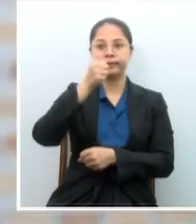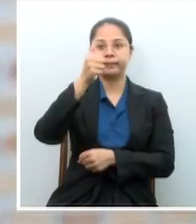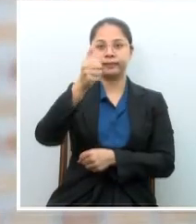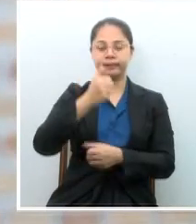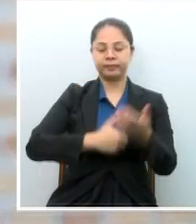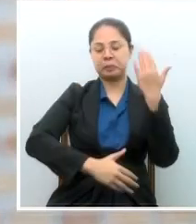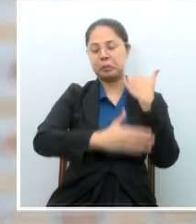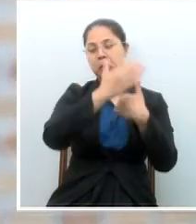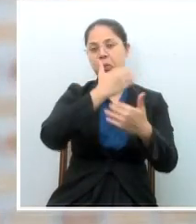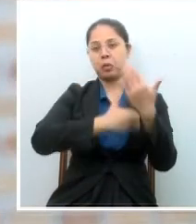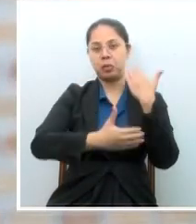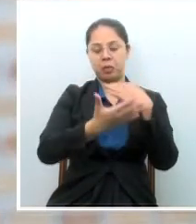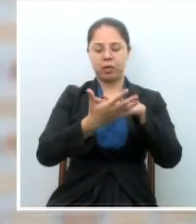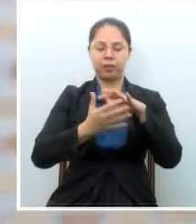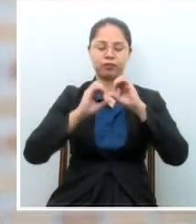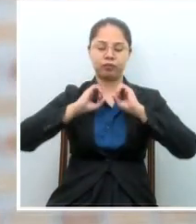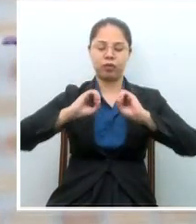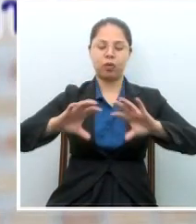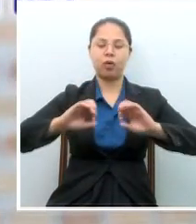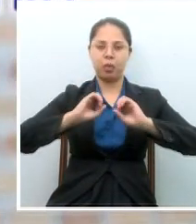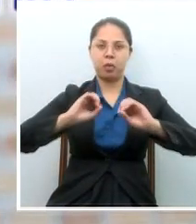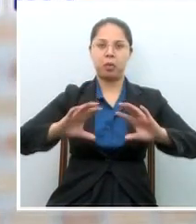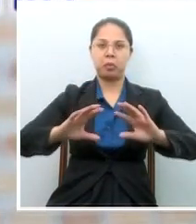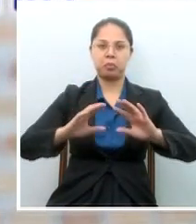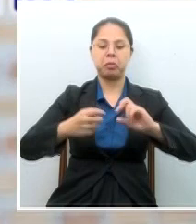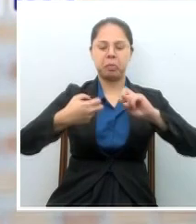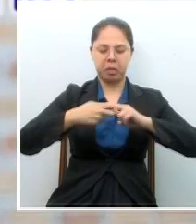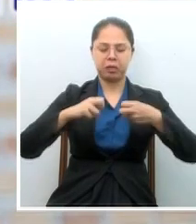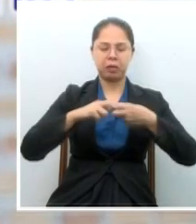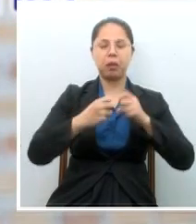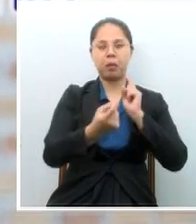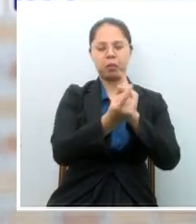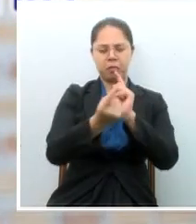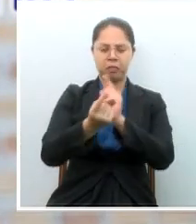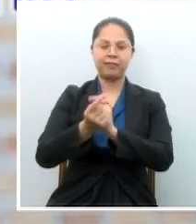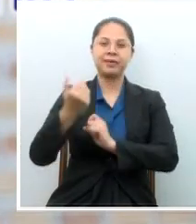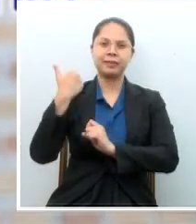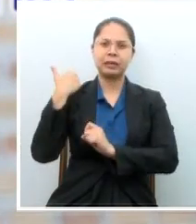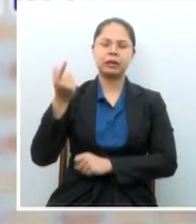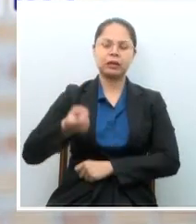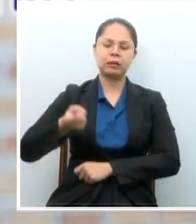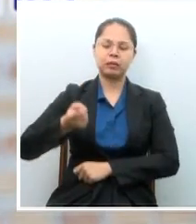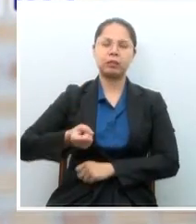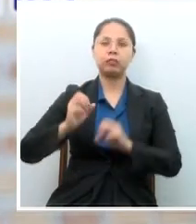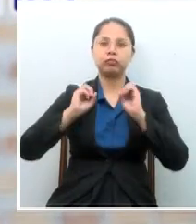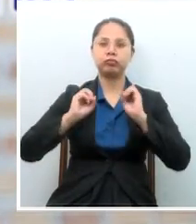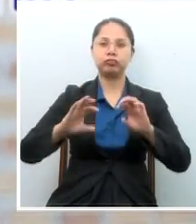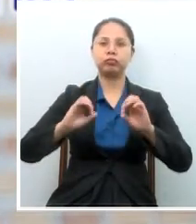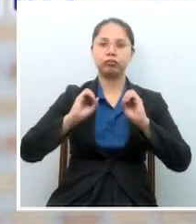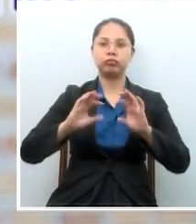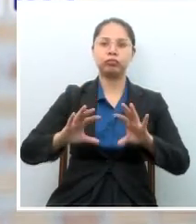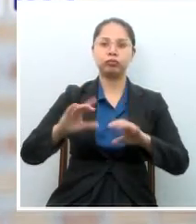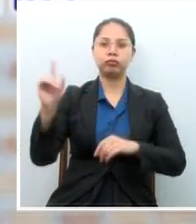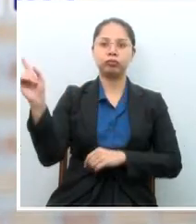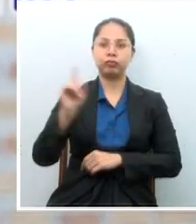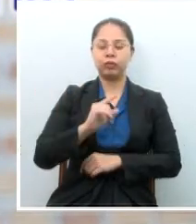ติศาสตร์ที่ผ่านมานะคะพบปัญหาค่อนข้างมากเลยเนื่องจากการสอนแบบเดิมนะคะเราสอนโดยให้นักเรียนมี